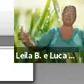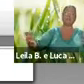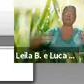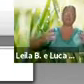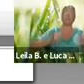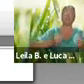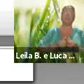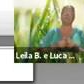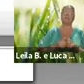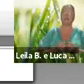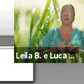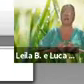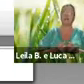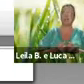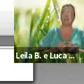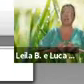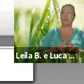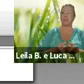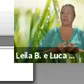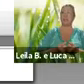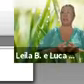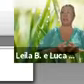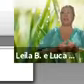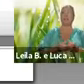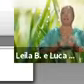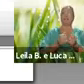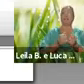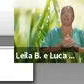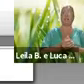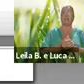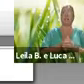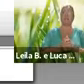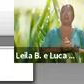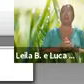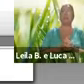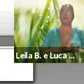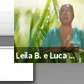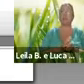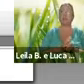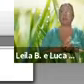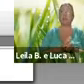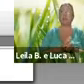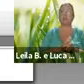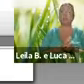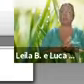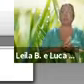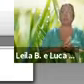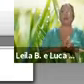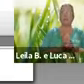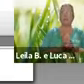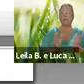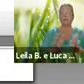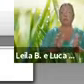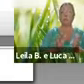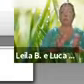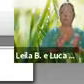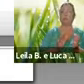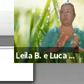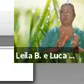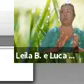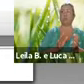energia, se possiamo approfittare, no? Durante, per poter aiutare qualcuno, è il